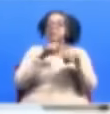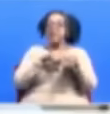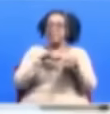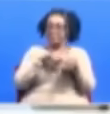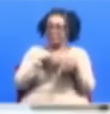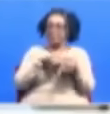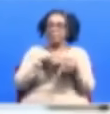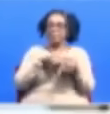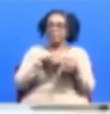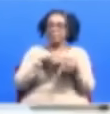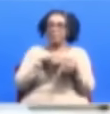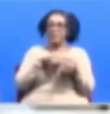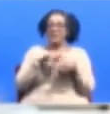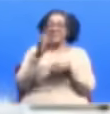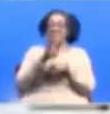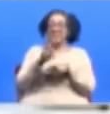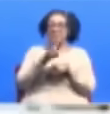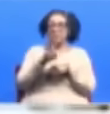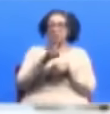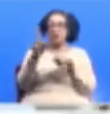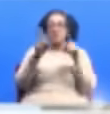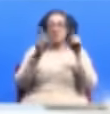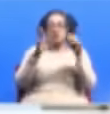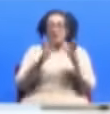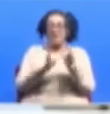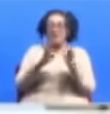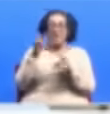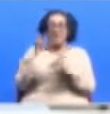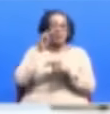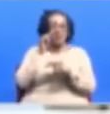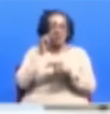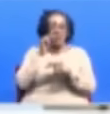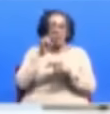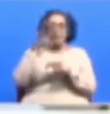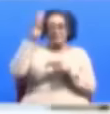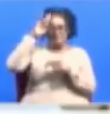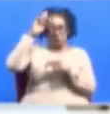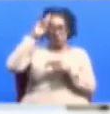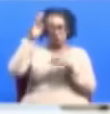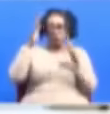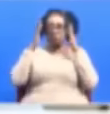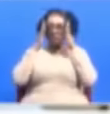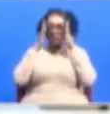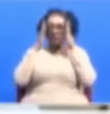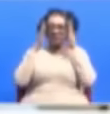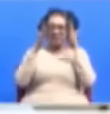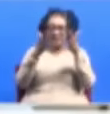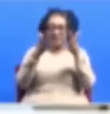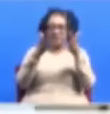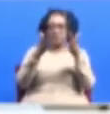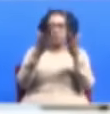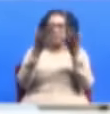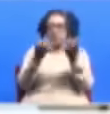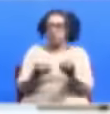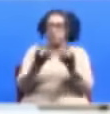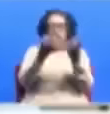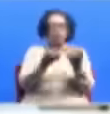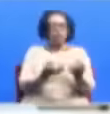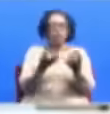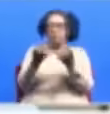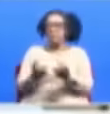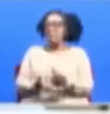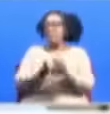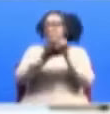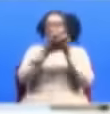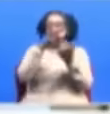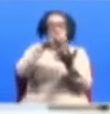is the victims are foreigners, they are Nigerians, and the police only concentrate on police on extorting them money and not